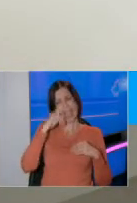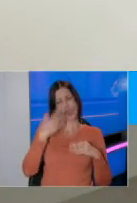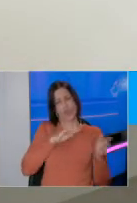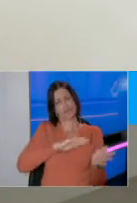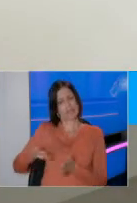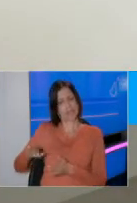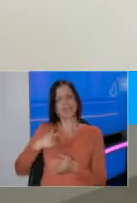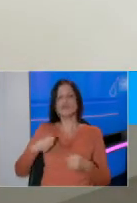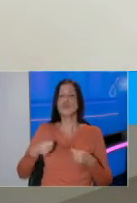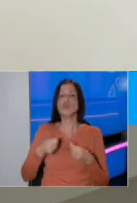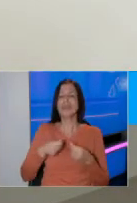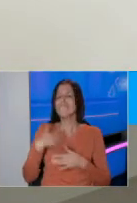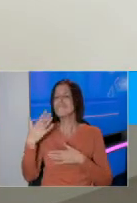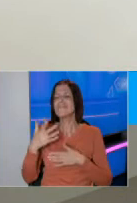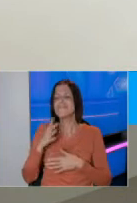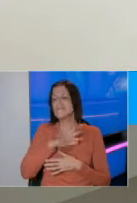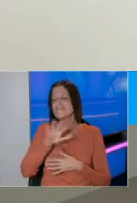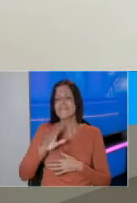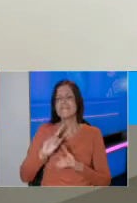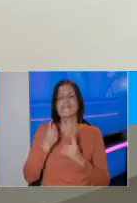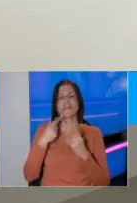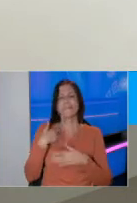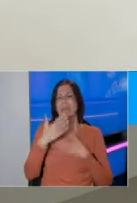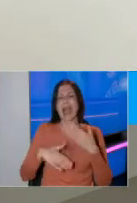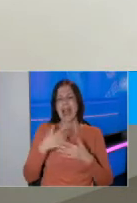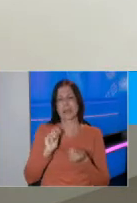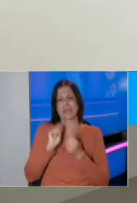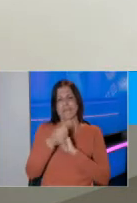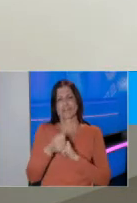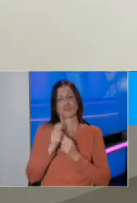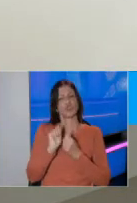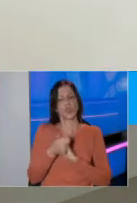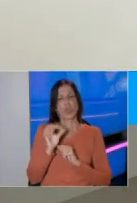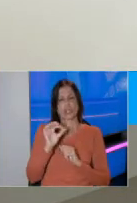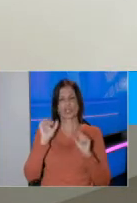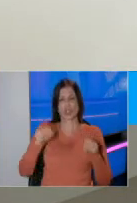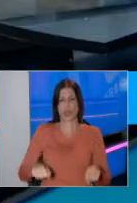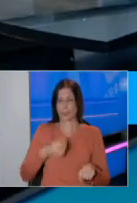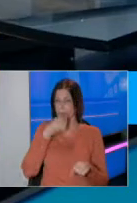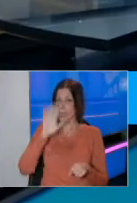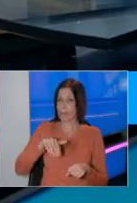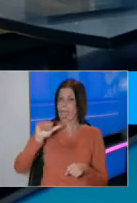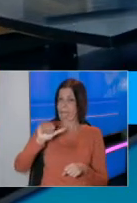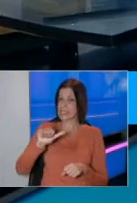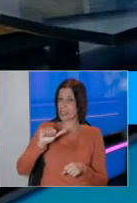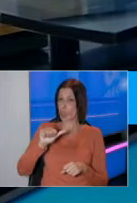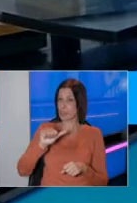אני אהיה שותף לכל מהלך שיביא לשינוי השלטון הזה. גם אם זה יהיה איזנקוט